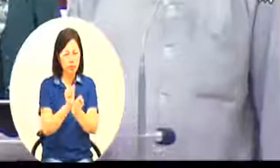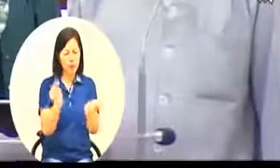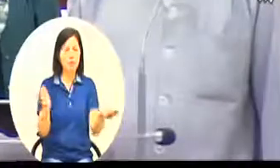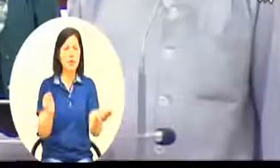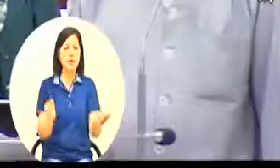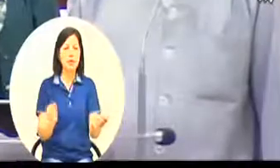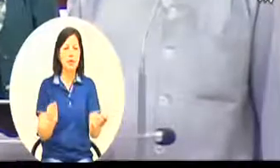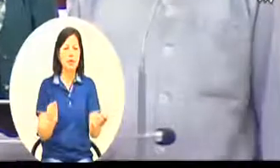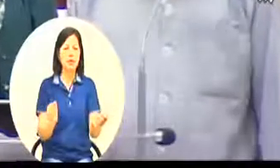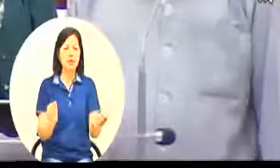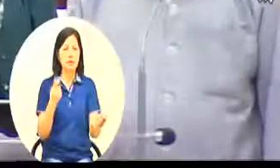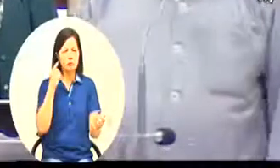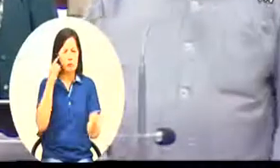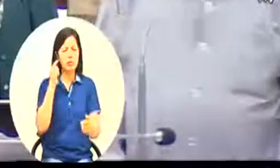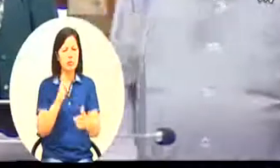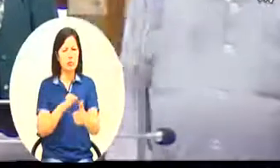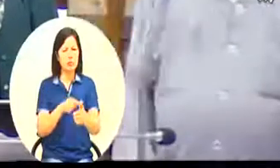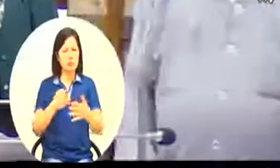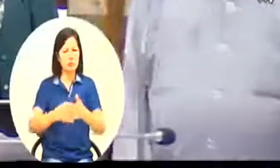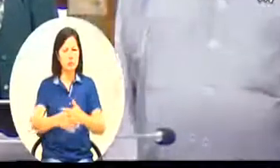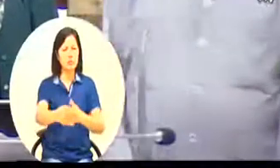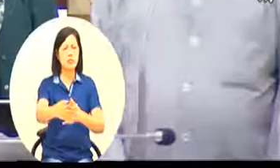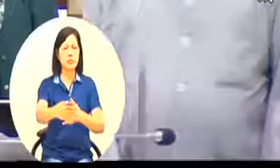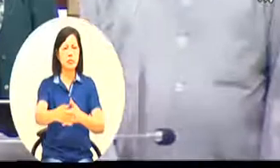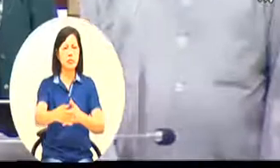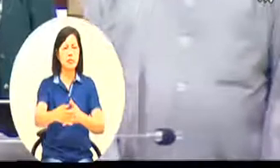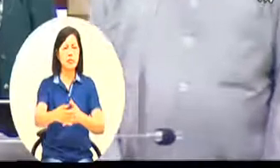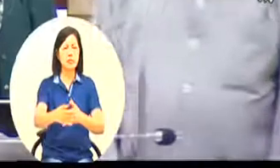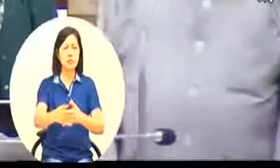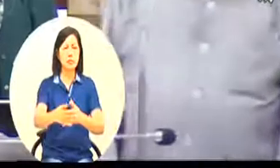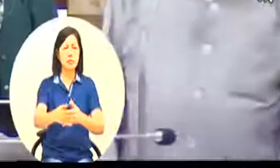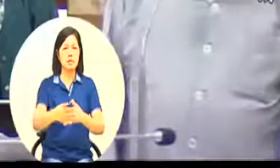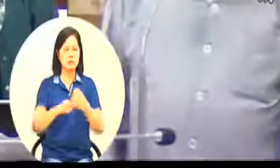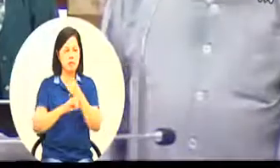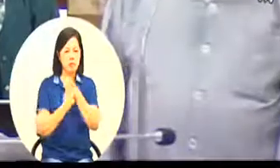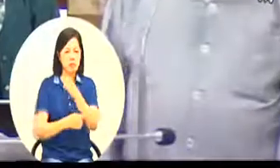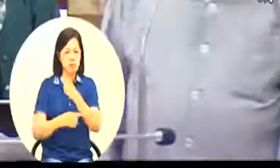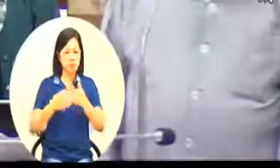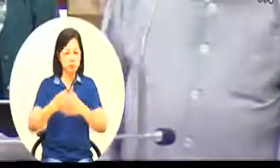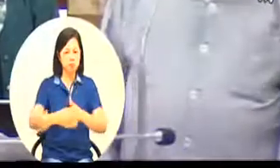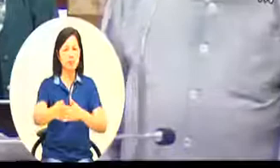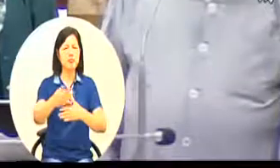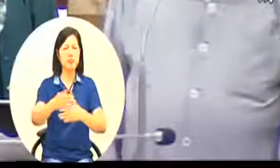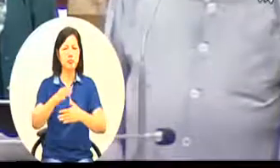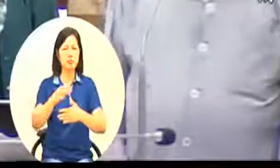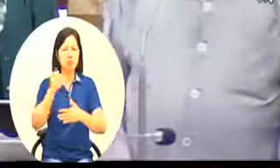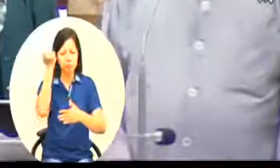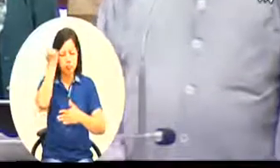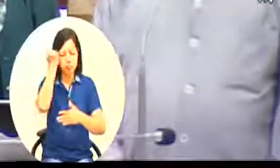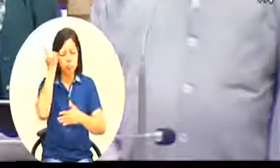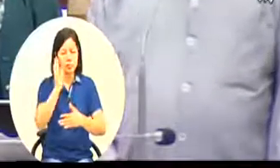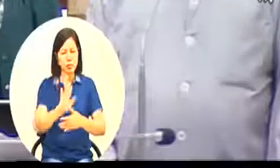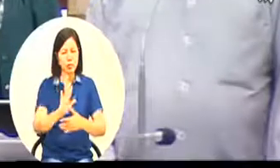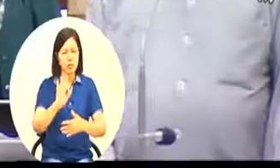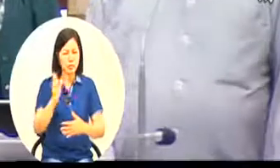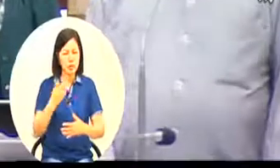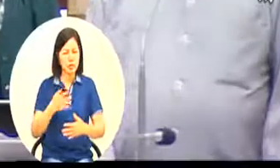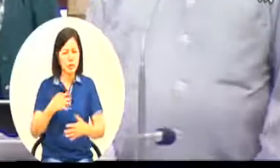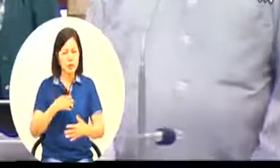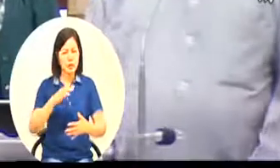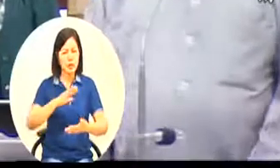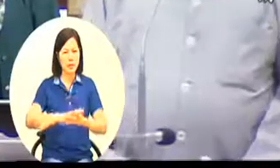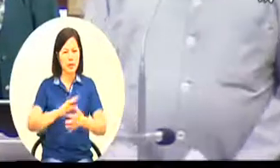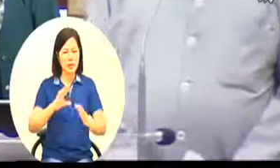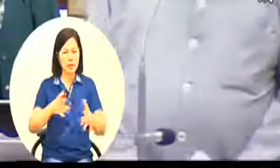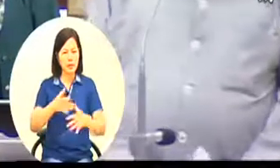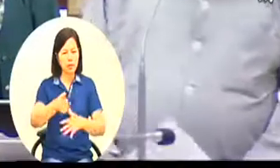啊总统这个过程，当然已经过法律的程序，但是阿扁啊总统的今